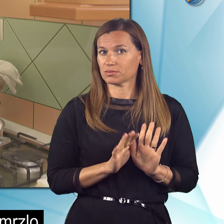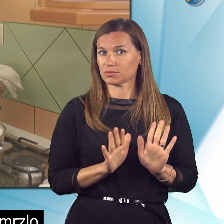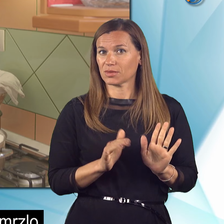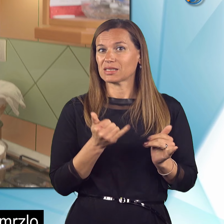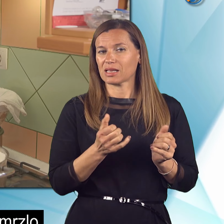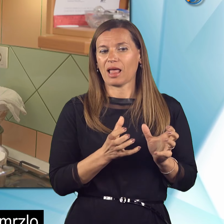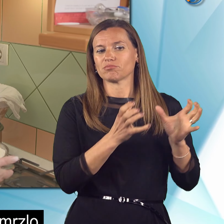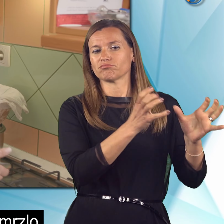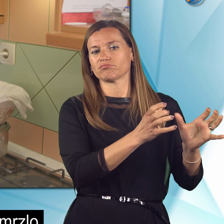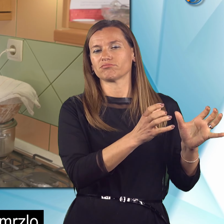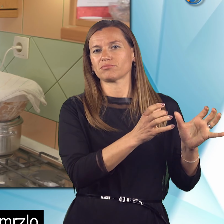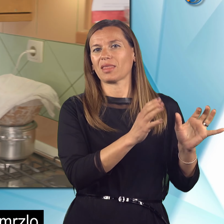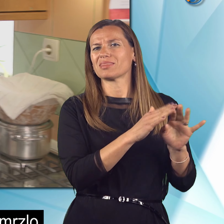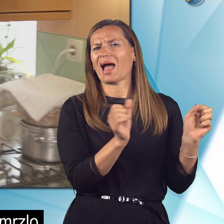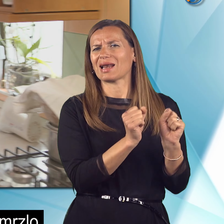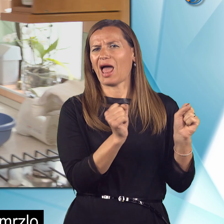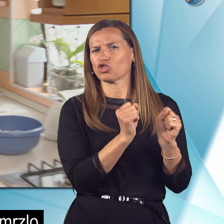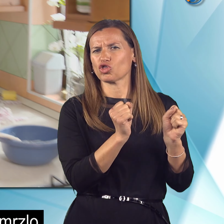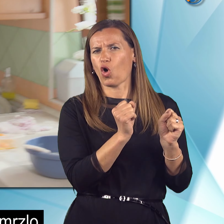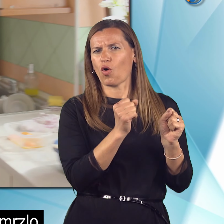Takle, to bomo dali na mrzlo.